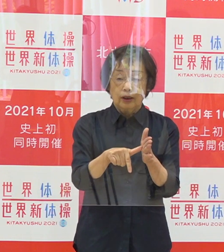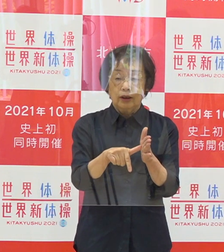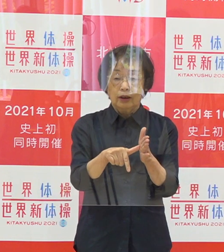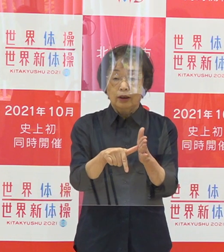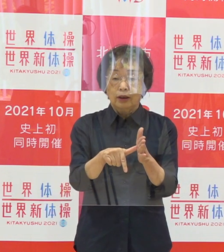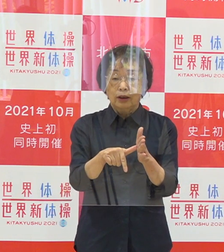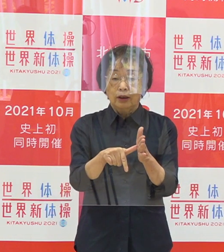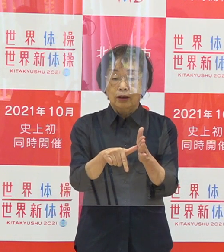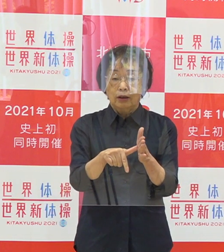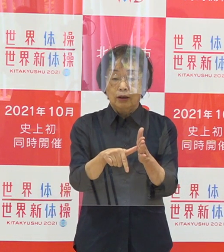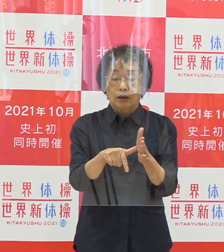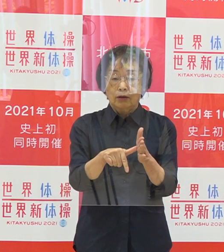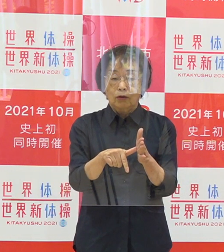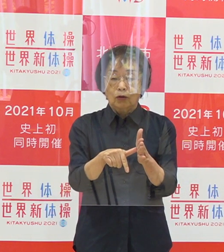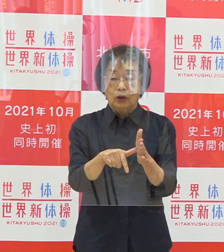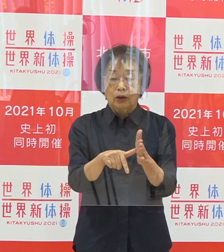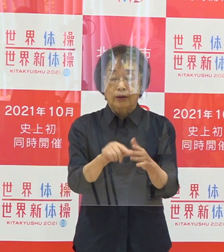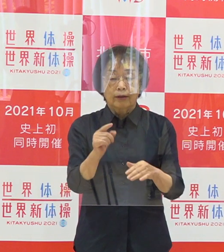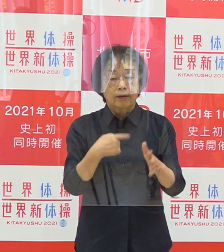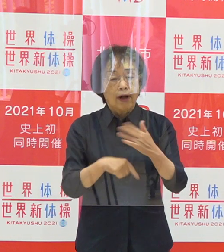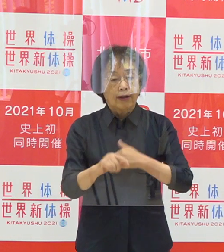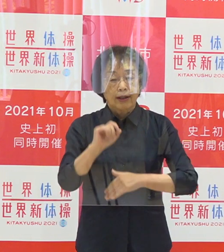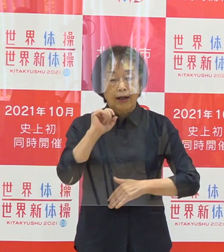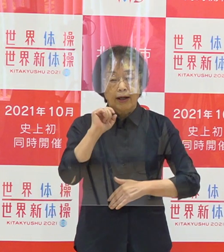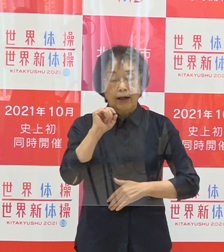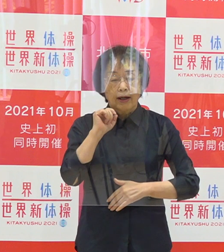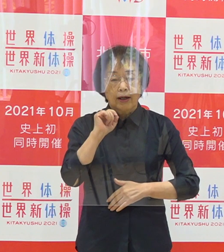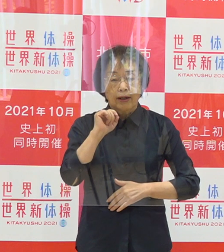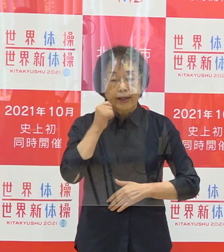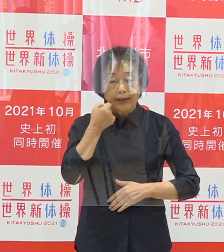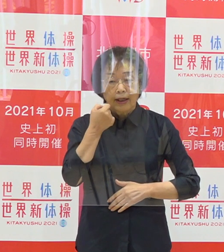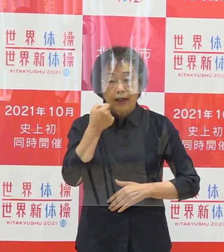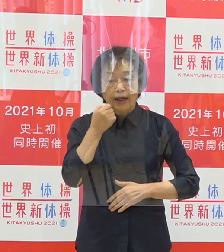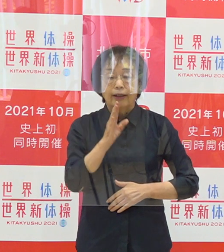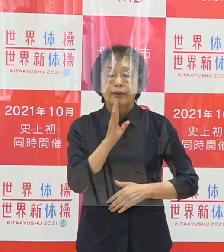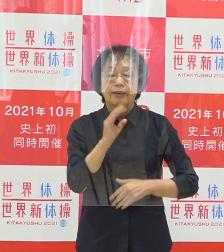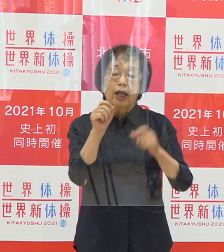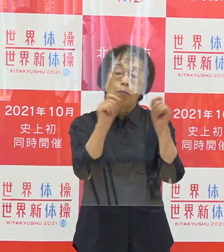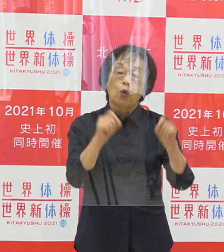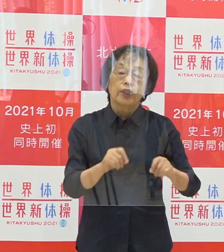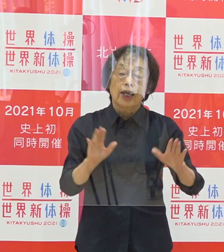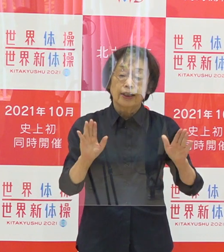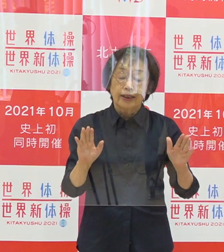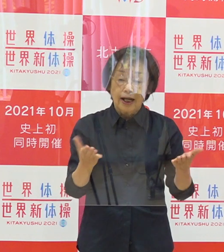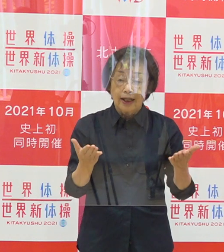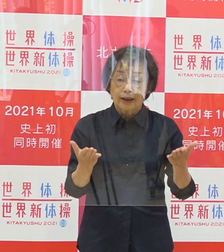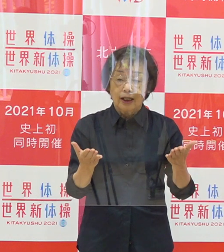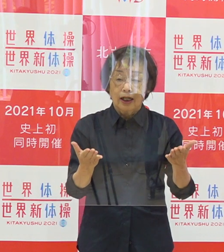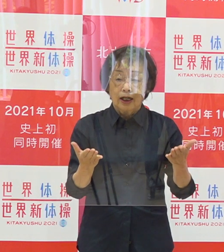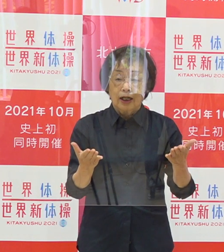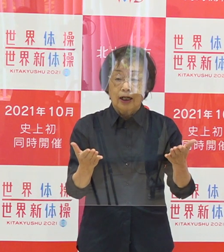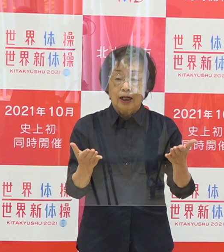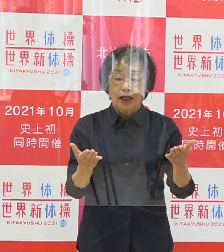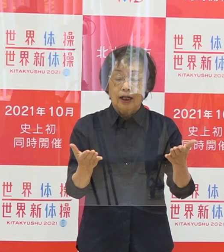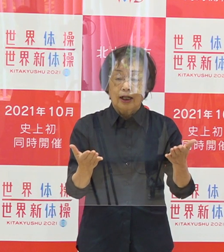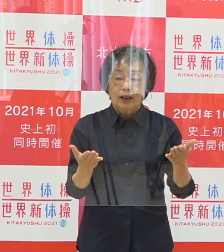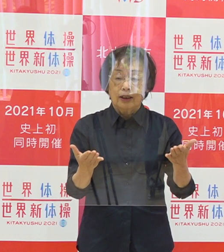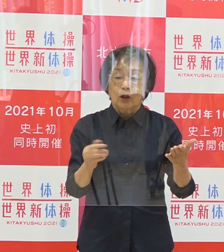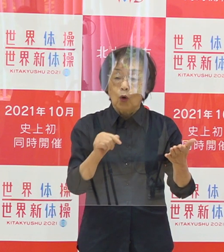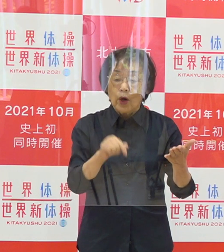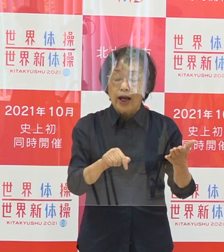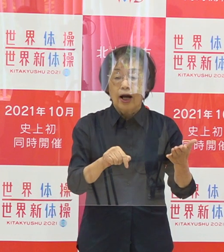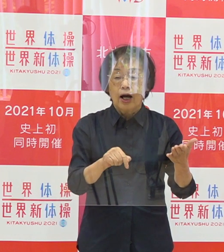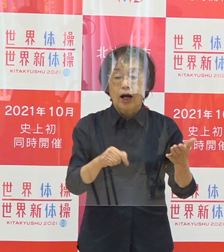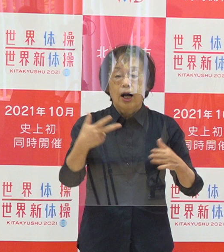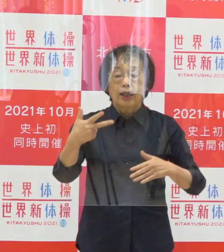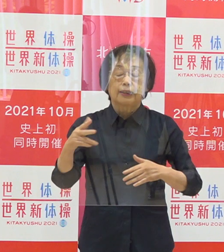がどうしてできなかったのか、手続き的には問題なかったけれども、そもそも問題がないということが市民